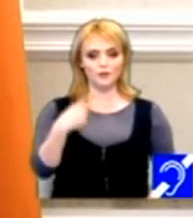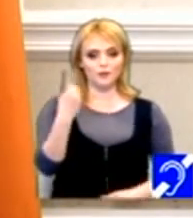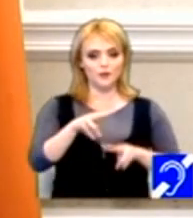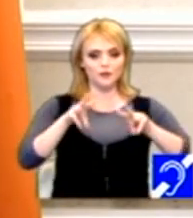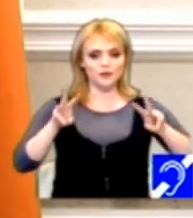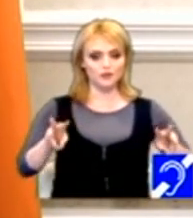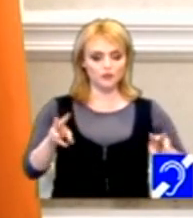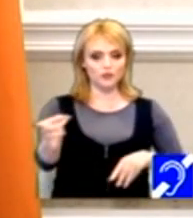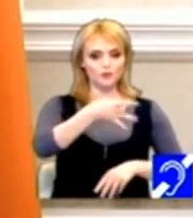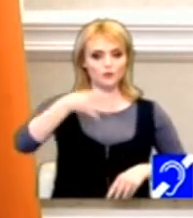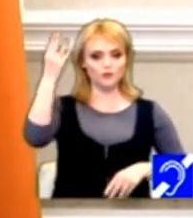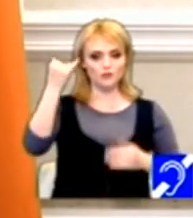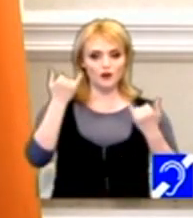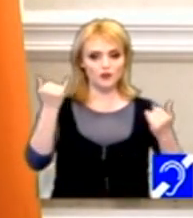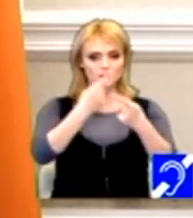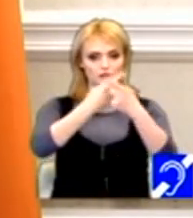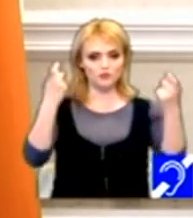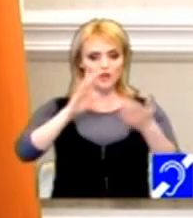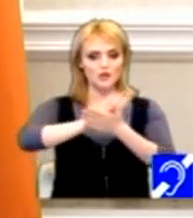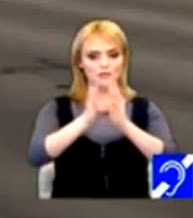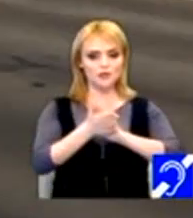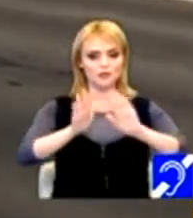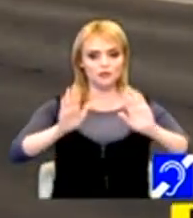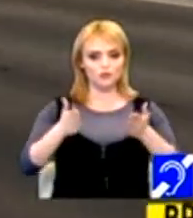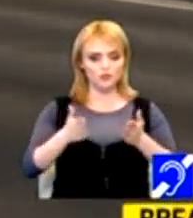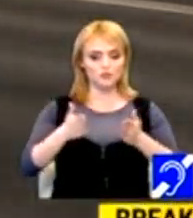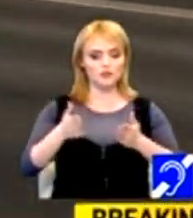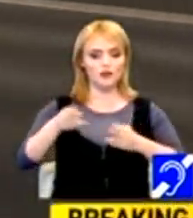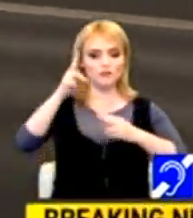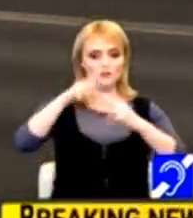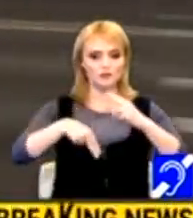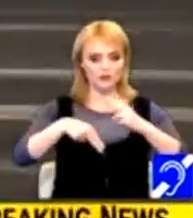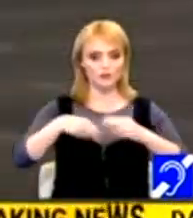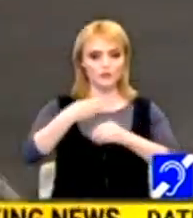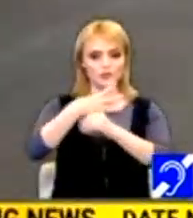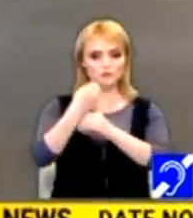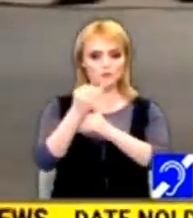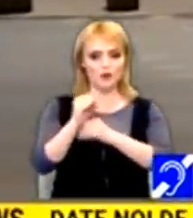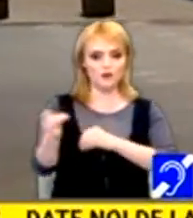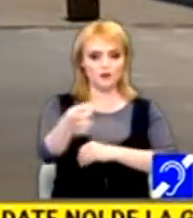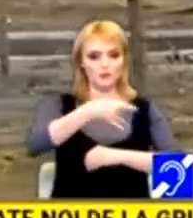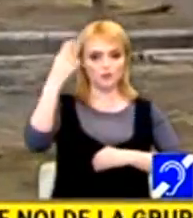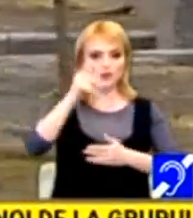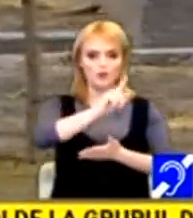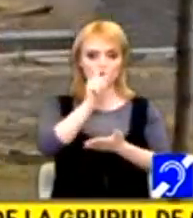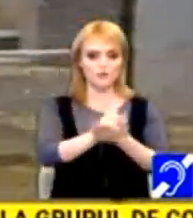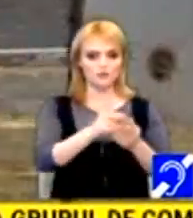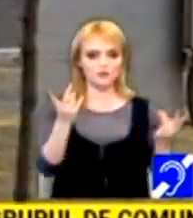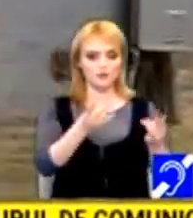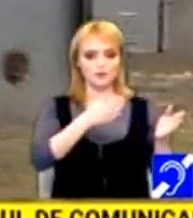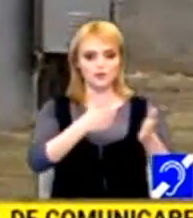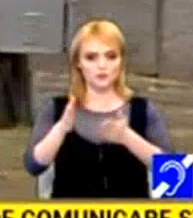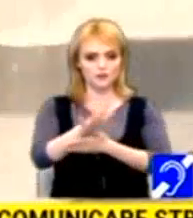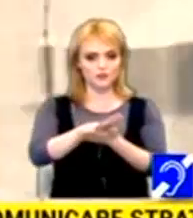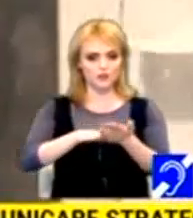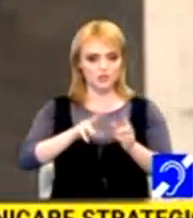Premierul Ion Chicu a anunțat astăzi că starea de urgență se va încheia pe 15 mai în Republica Moldova, cu respectarea anumitor reguli pentru a